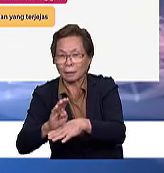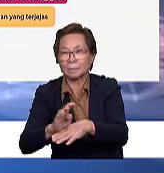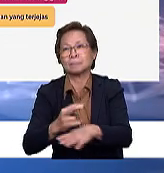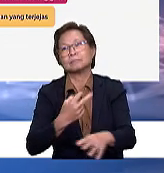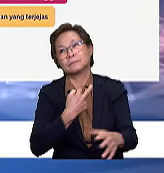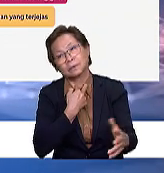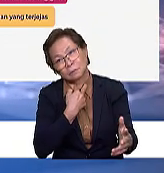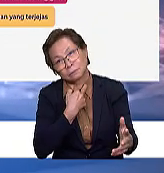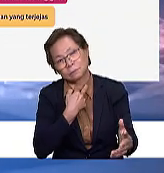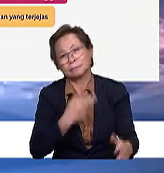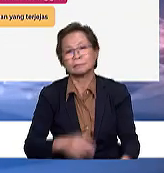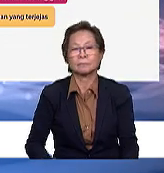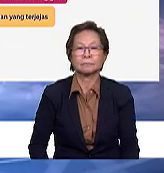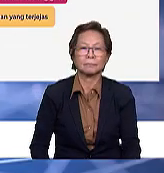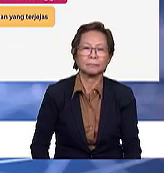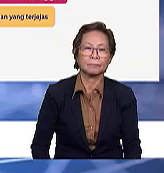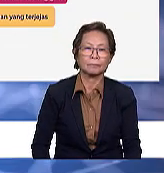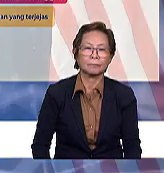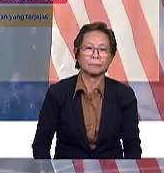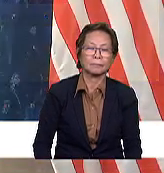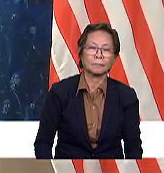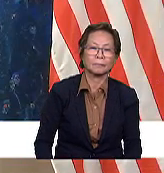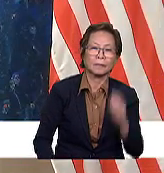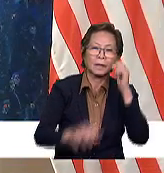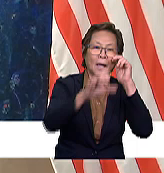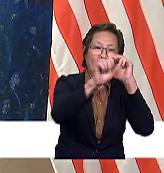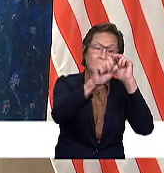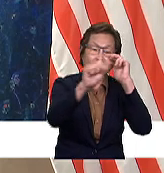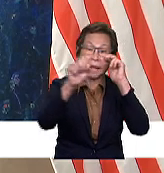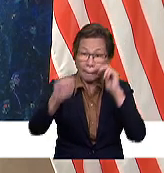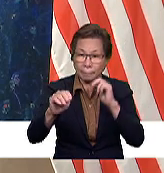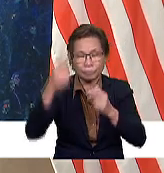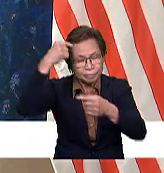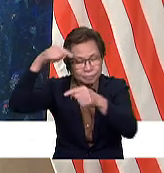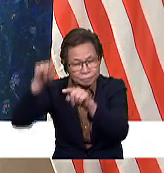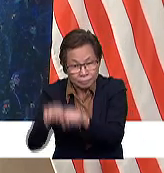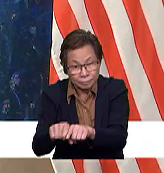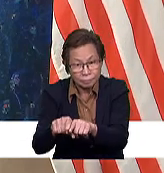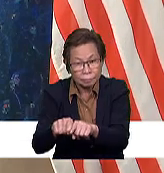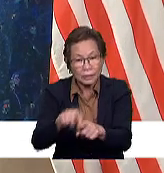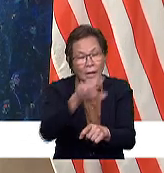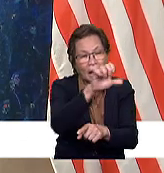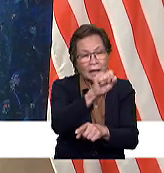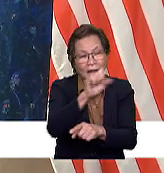terjejas Hai suruhanjaya Serikat Nesya juga bertujuan untuk memperkenalkan sekolah